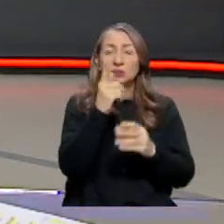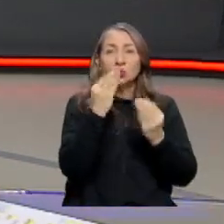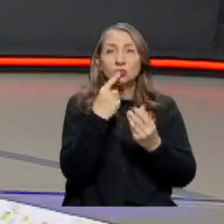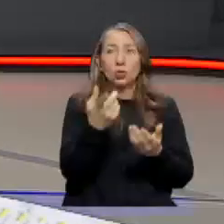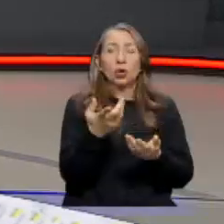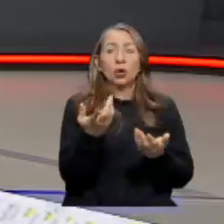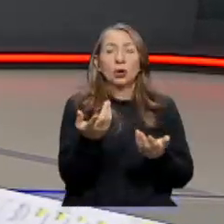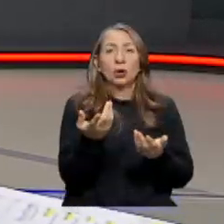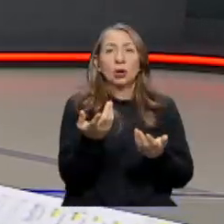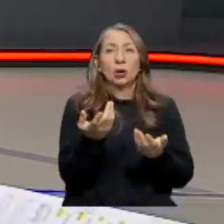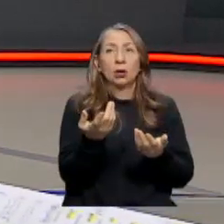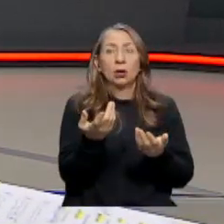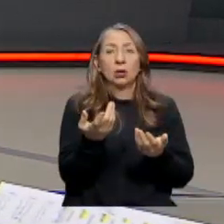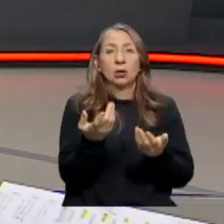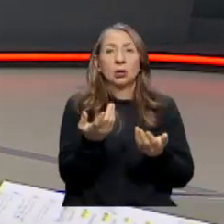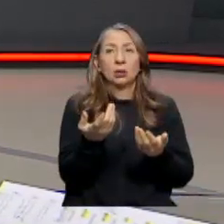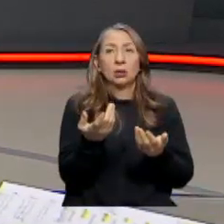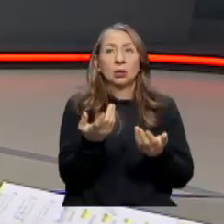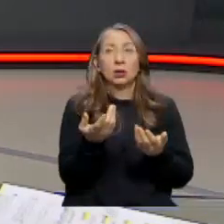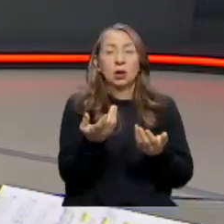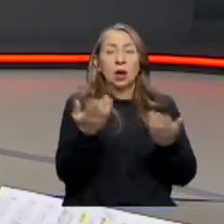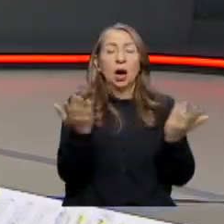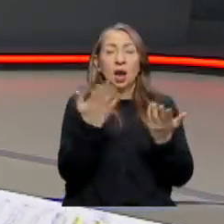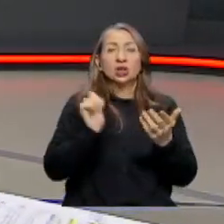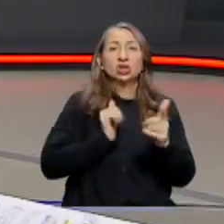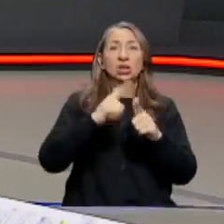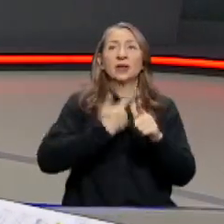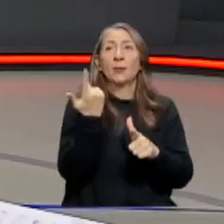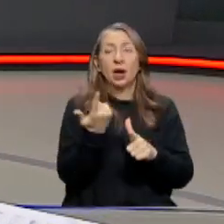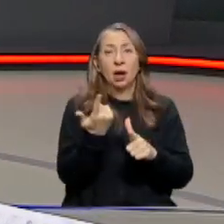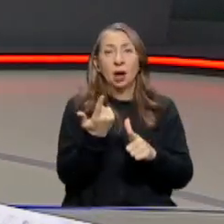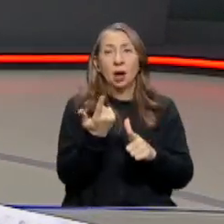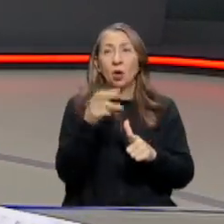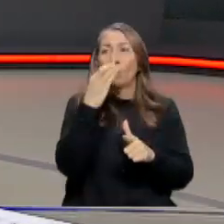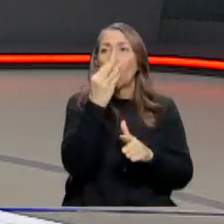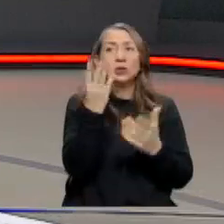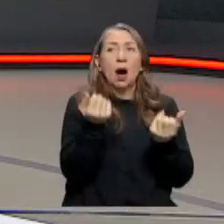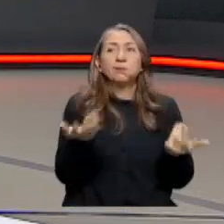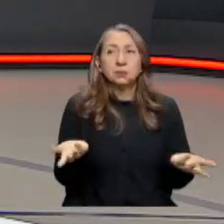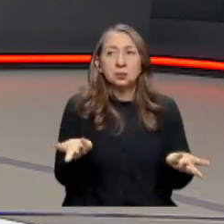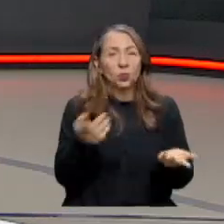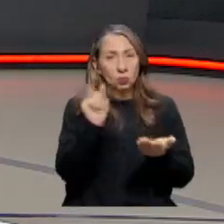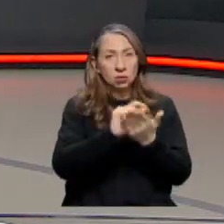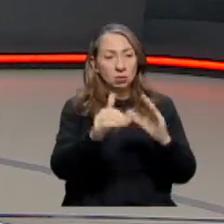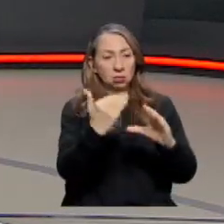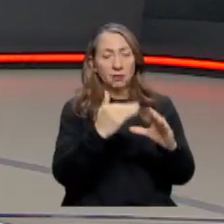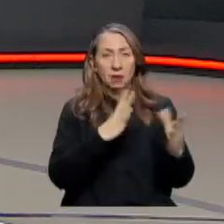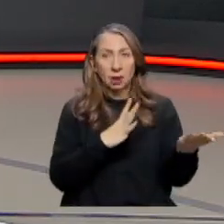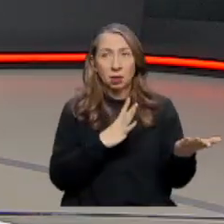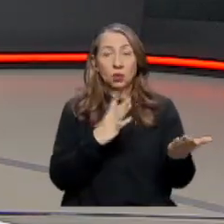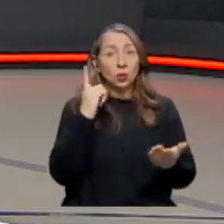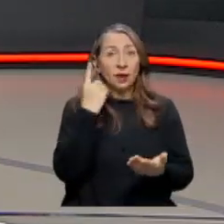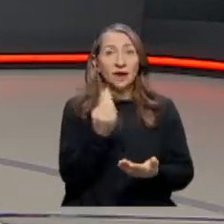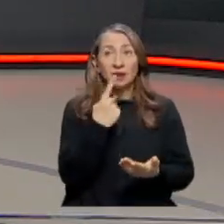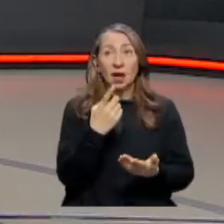Efendim, ev hala jandarma, promosyonunu alamadı. Onu yazan izleyicilerimiz var. Kulak